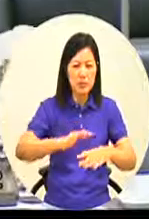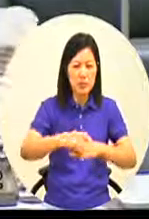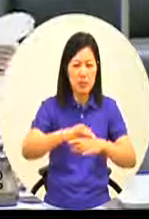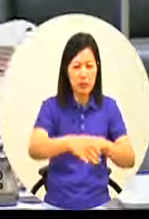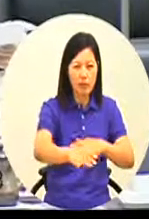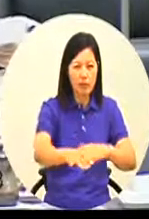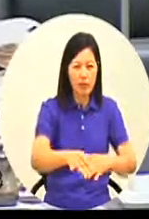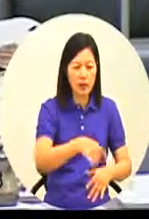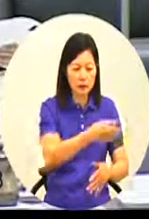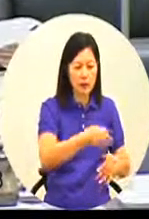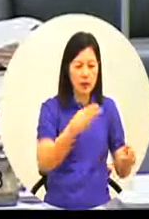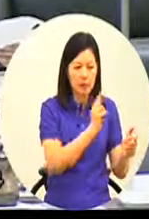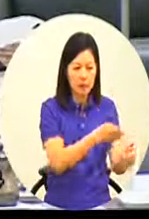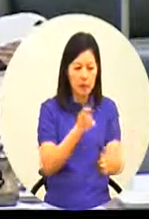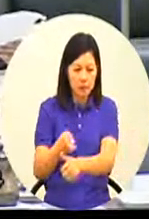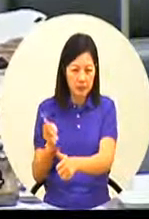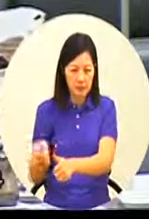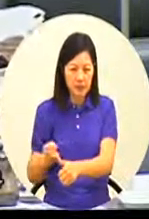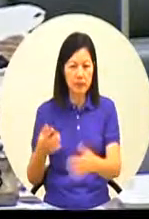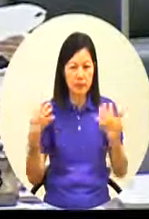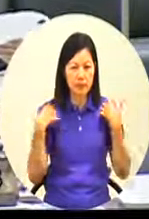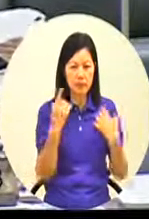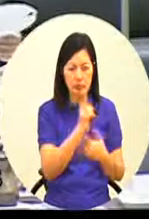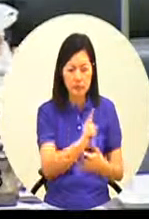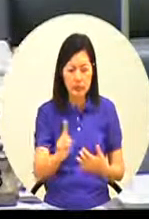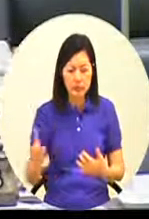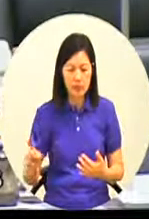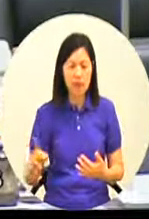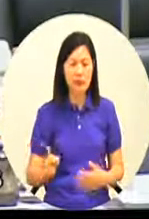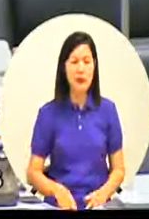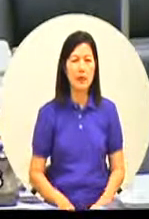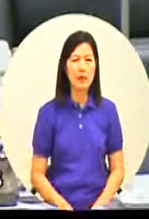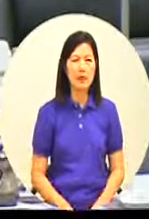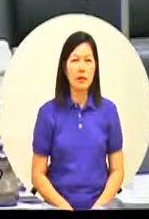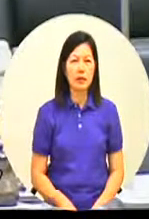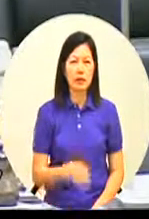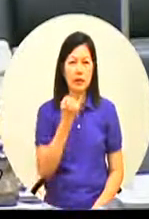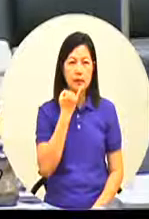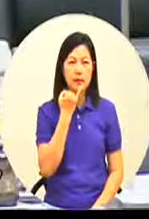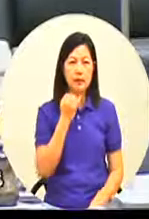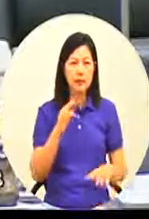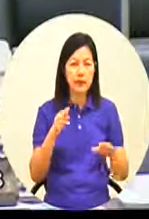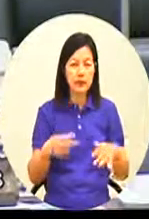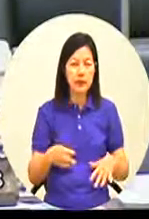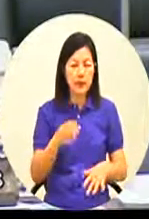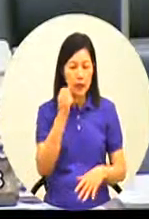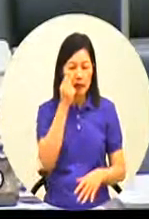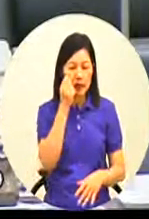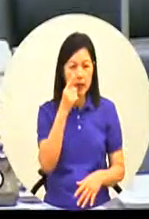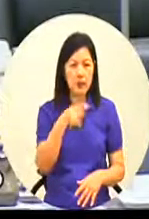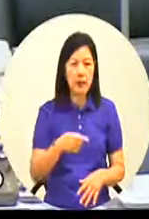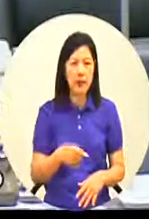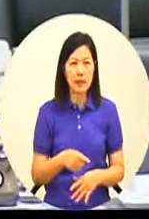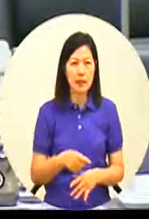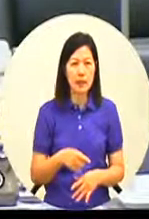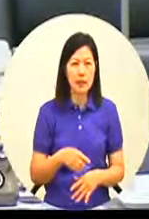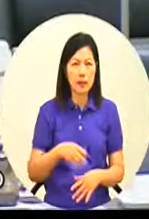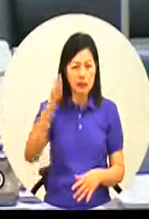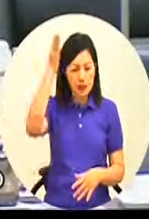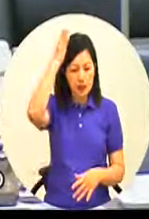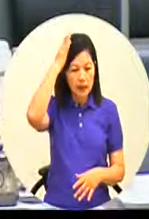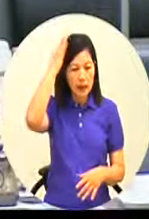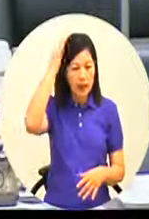一条，然后这个台南市现在呢，他们有自身那个沥青搅拌厂，其实我们高雄也有，可